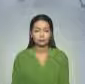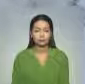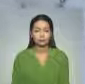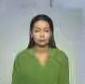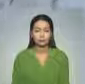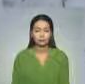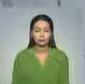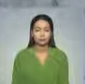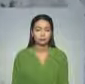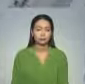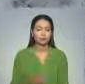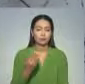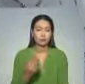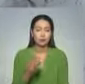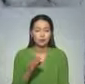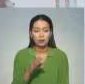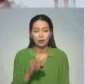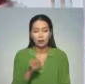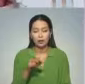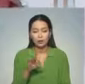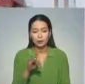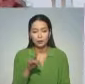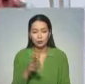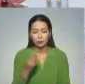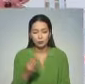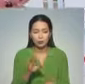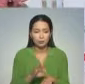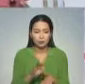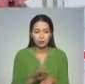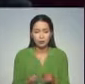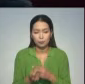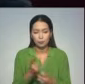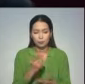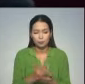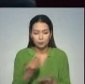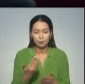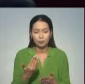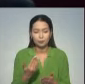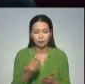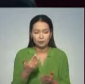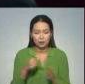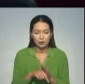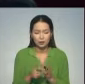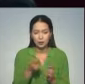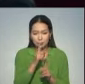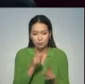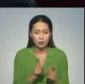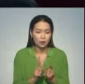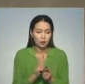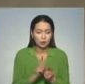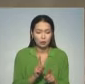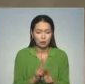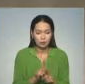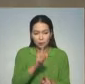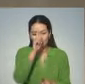Жасы үштен енді асқан атыраулық Айкөркем өзінің қатерлі ісікке шалдыққанын қайдан білсін. Кішкентай ағзадағы күрделі өзгерістердің себебі жаман ауру екені